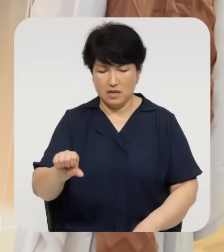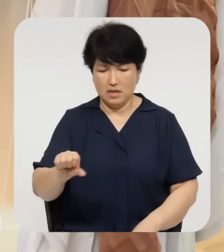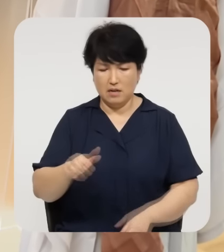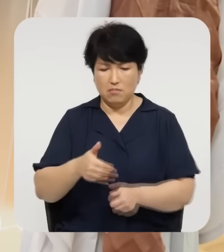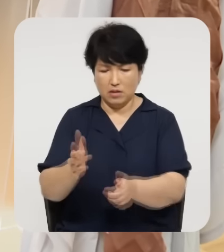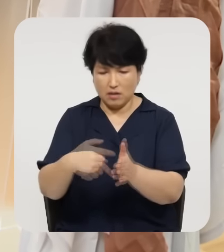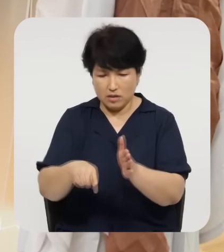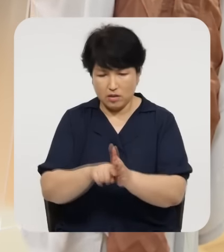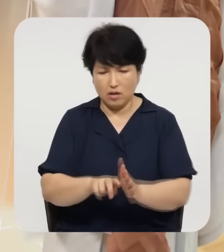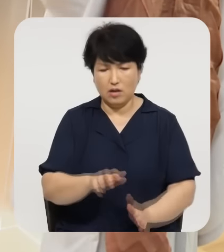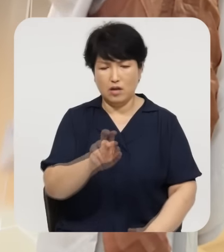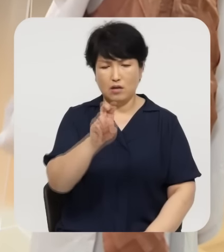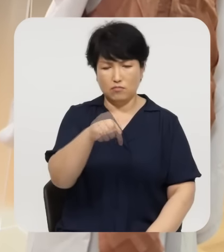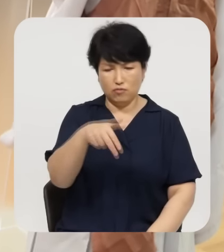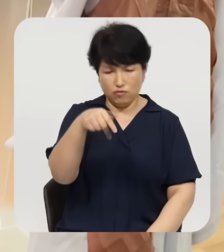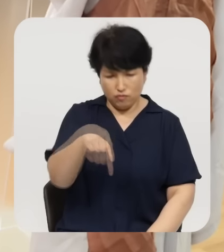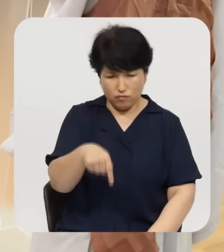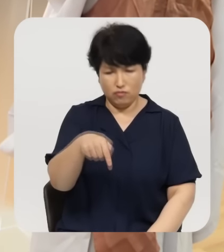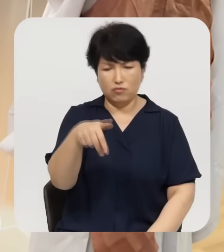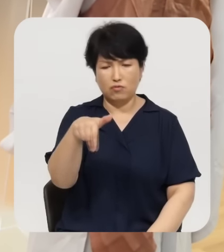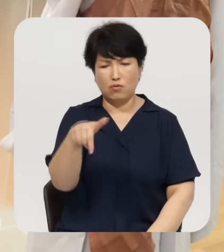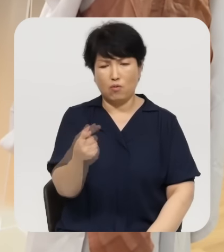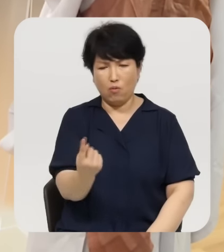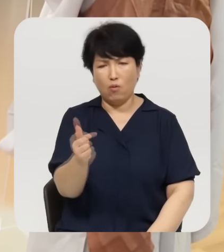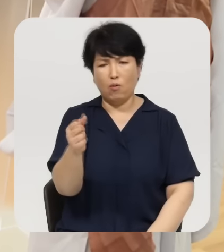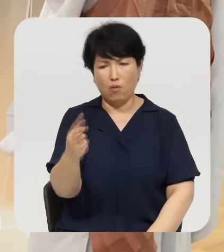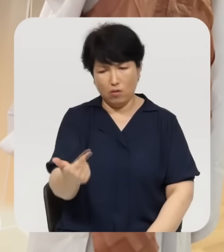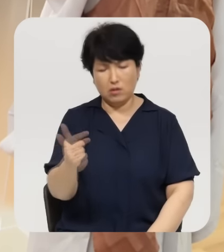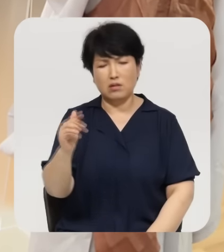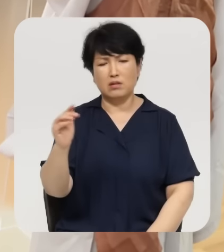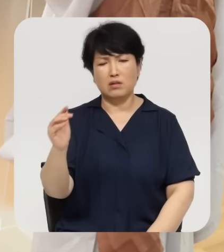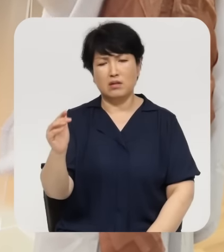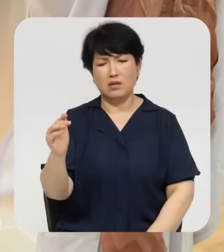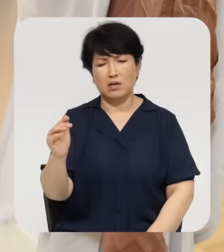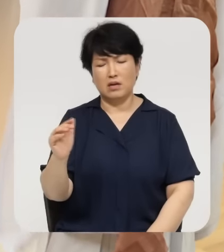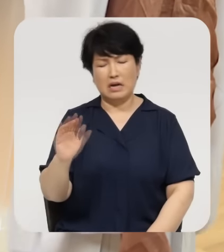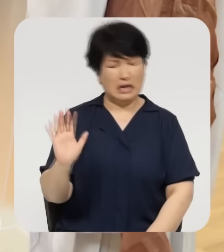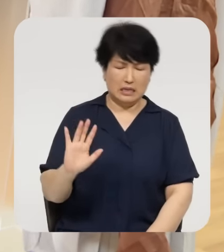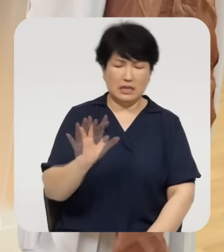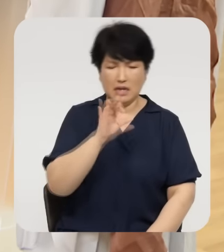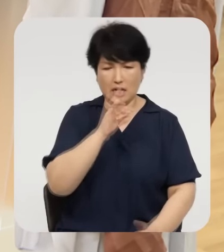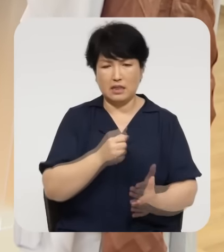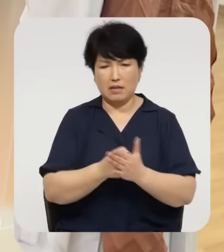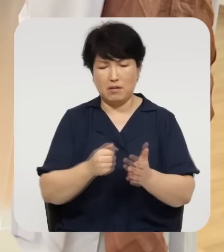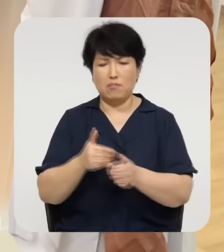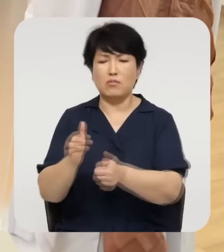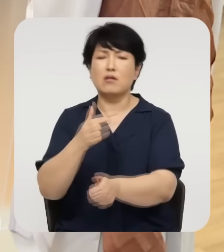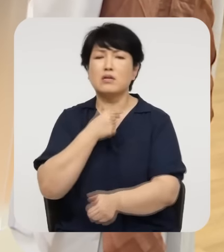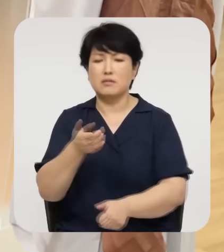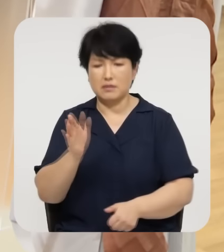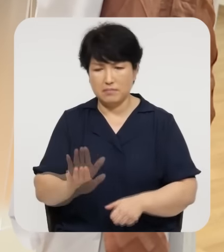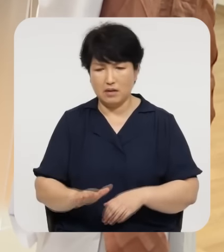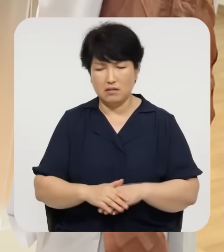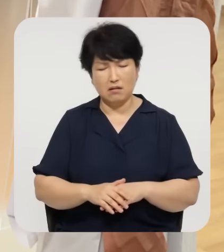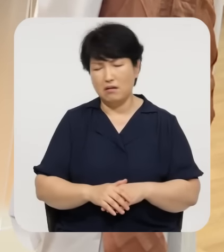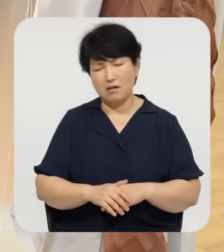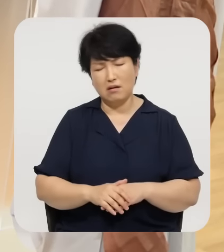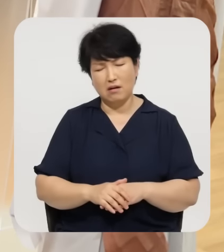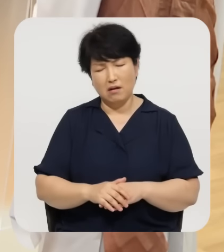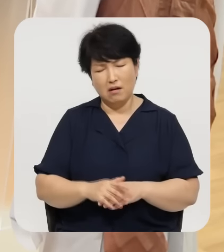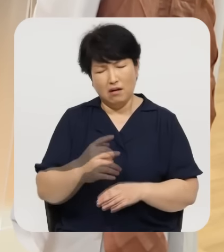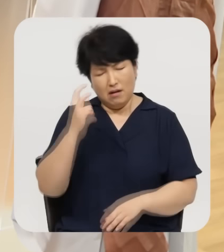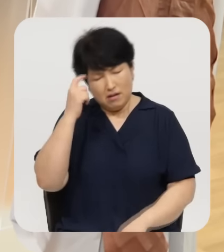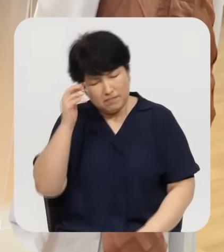무주공이 되지 않고 좋은 곳으로 간다고 해서 노력은 하고 있지만 잘 되지가 않습니다. 저에게 다시 올수